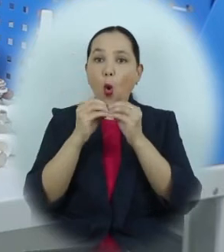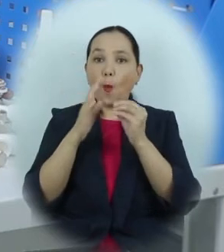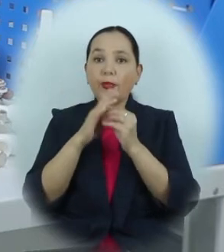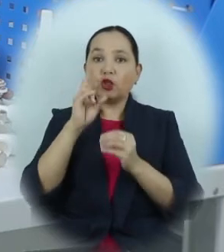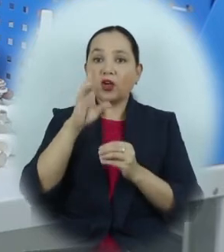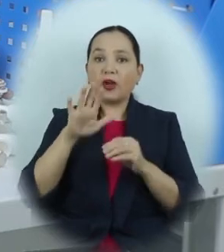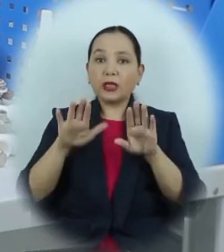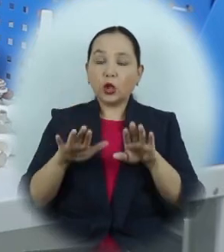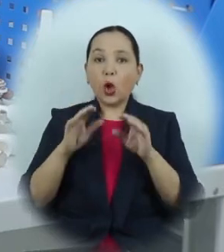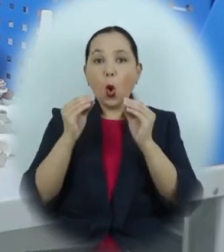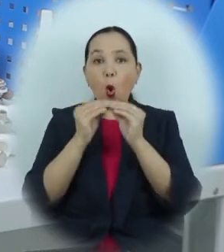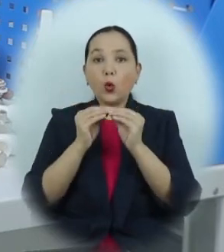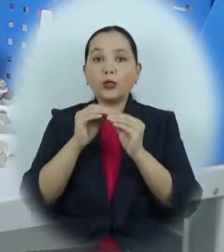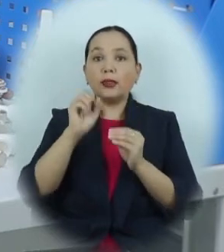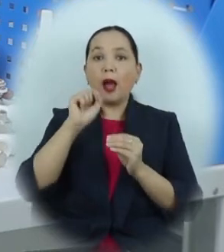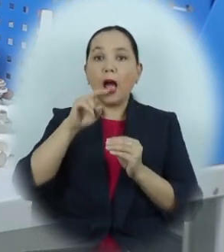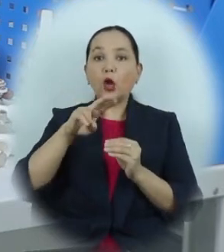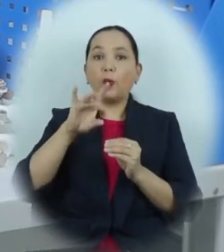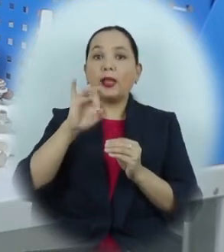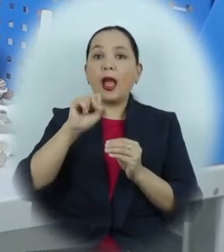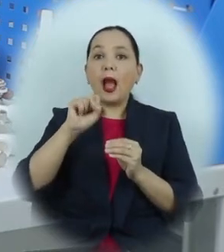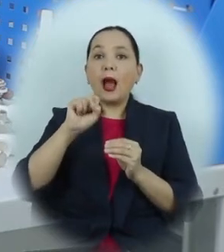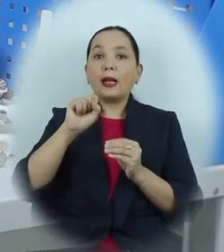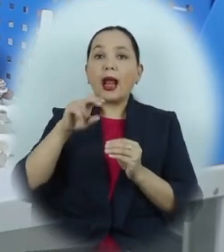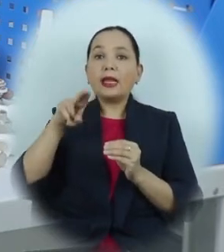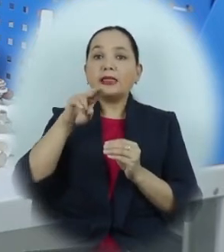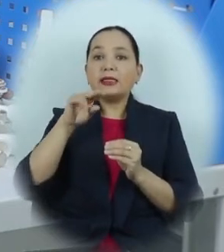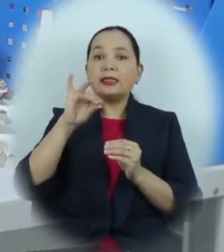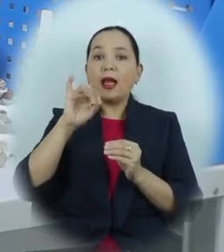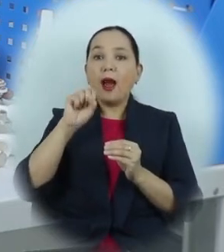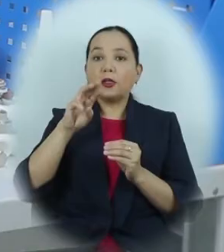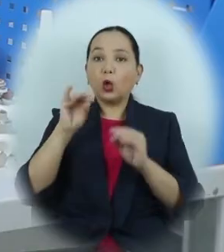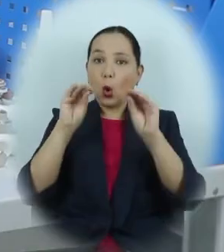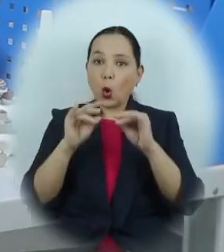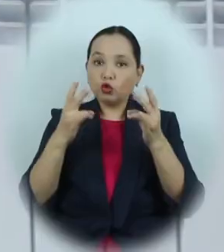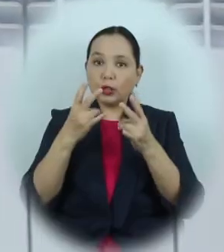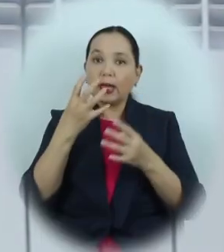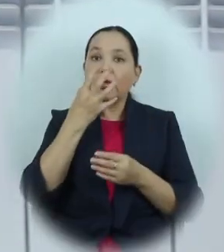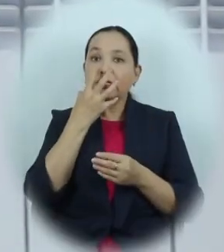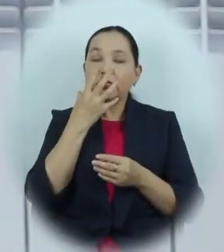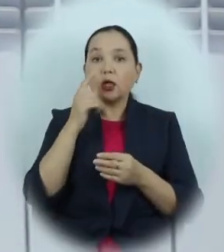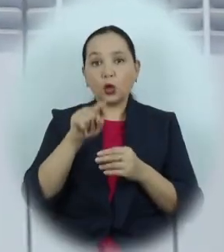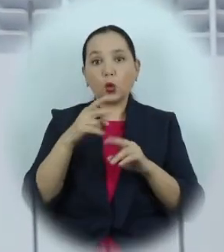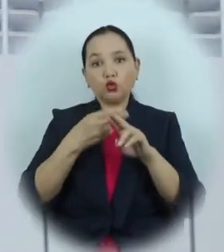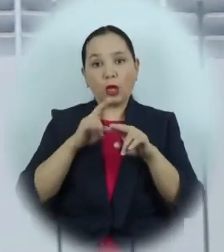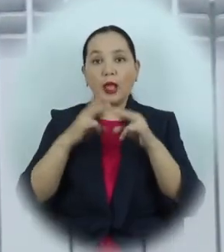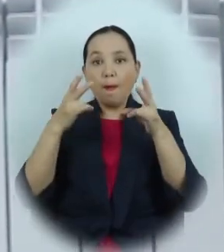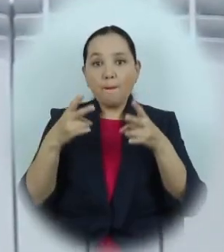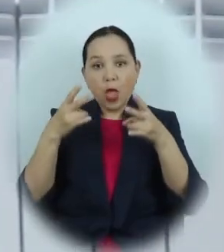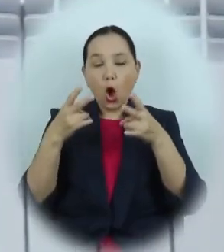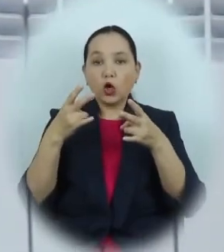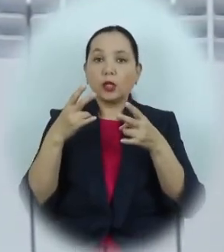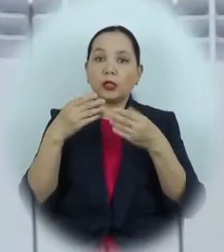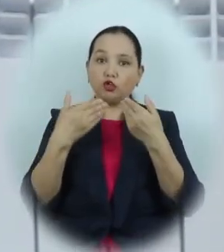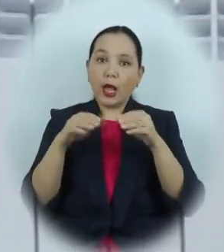kvadrat joyimizga 10 ta alüminyum radyator qo'yish kerak. Issiqlik o'shanda me'yorda xonaga